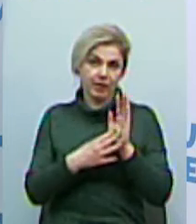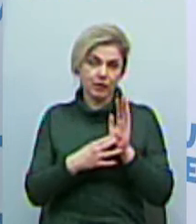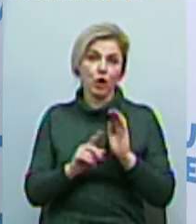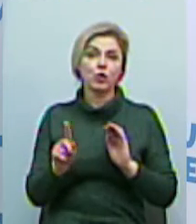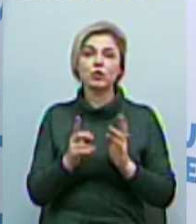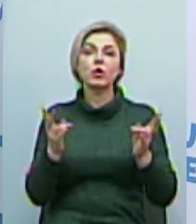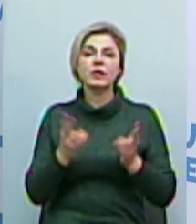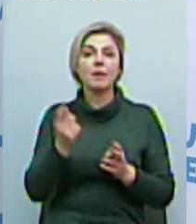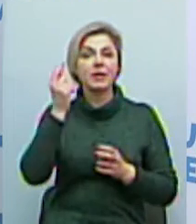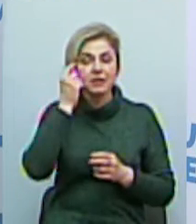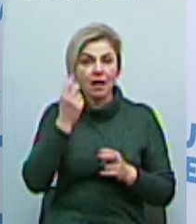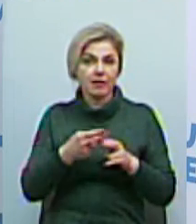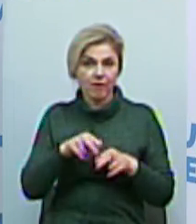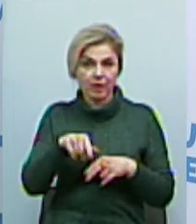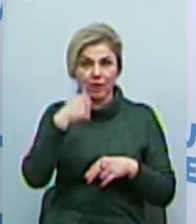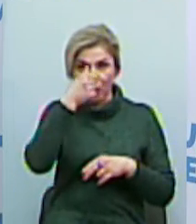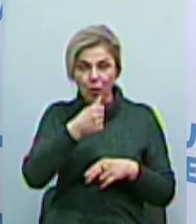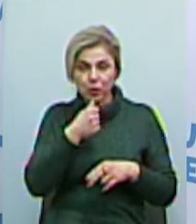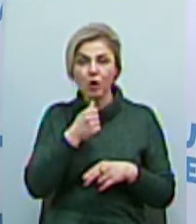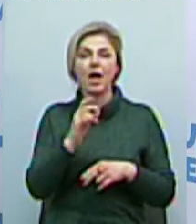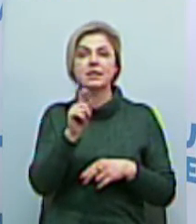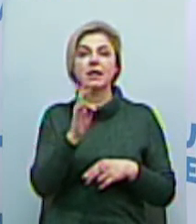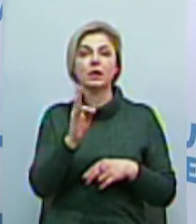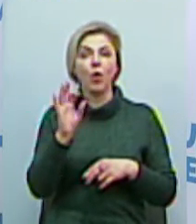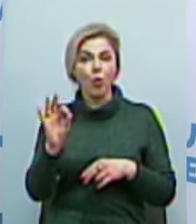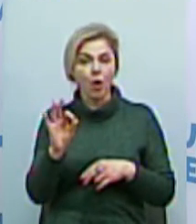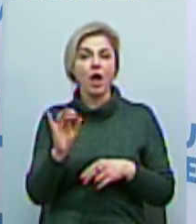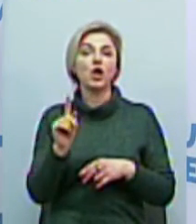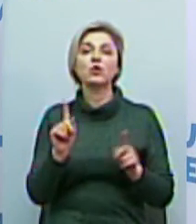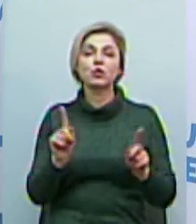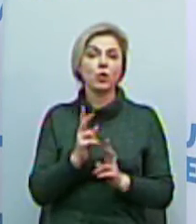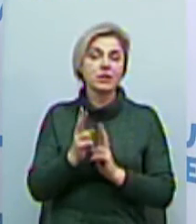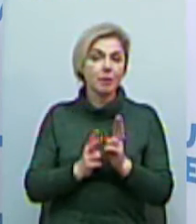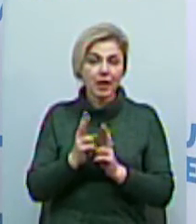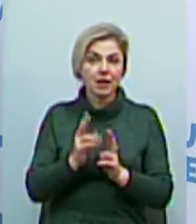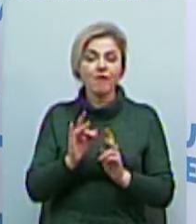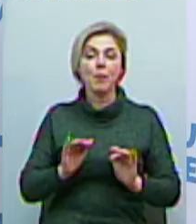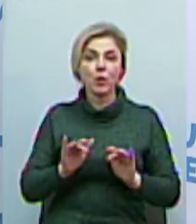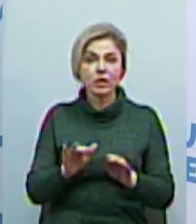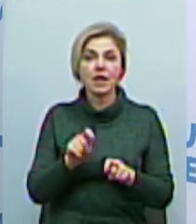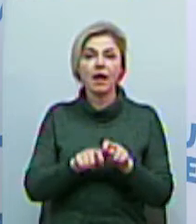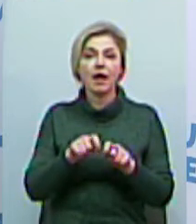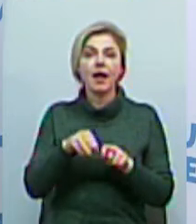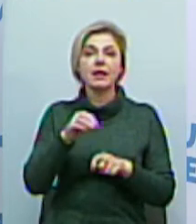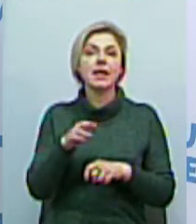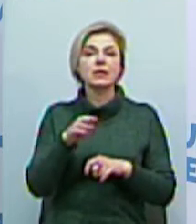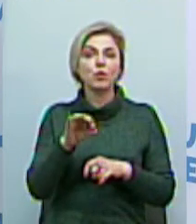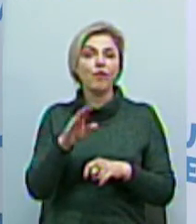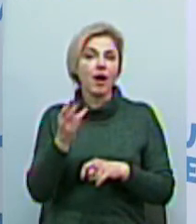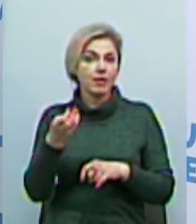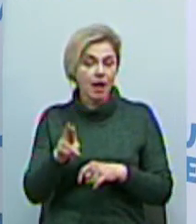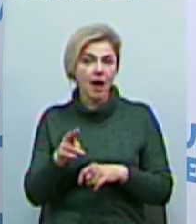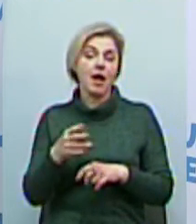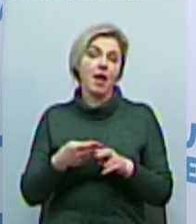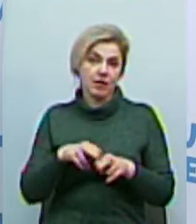про цьогорічне зовнішнє незалежне оцінювання та що зміниться в процедурі тестування у 2019 році, розповість